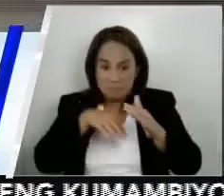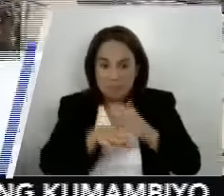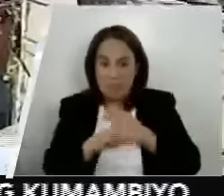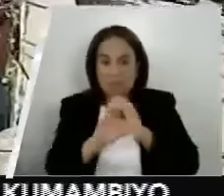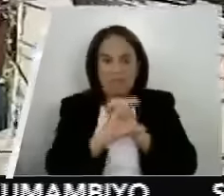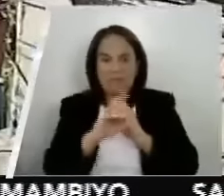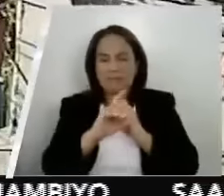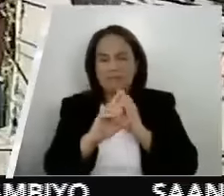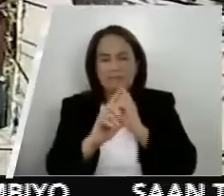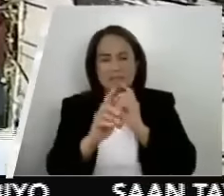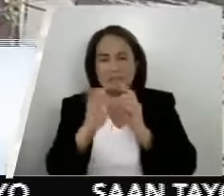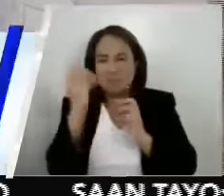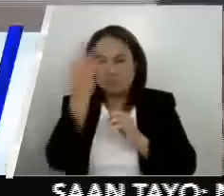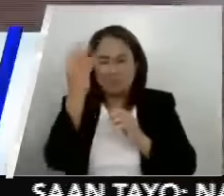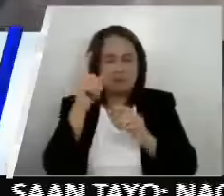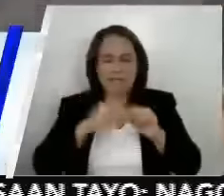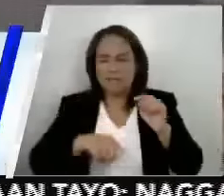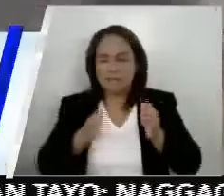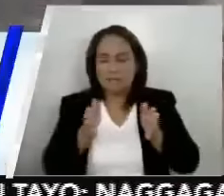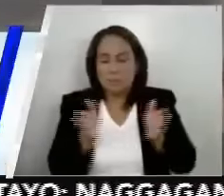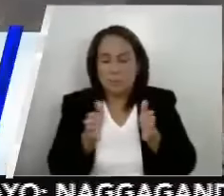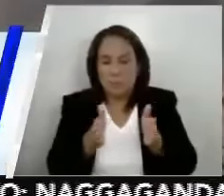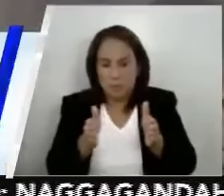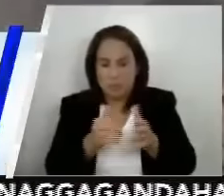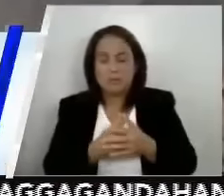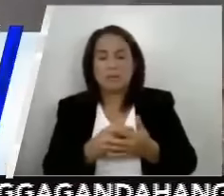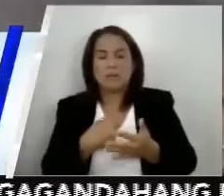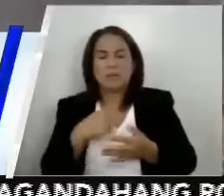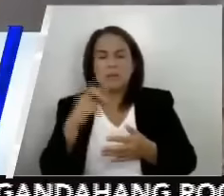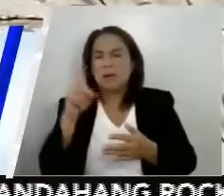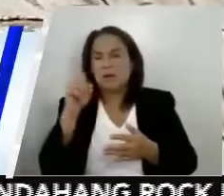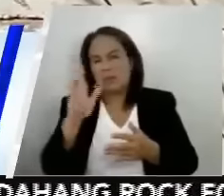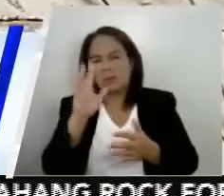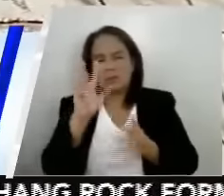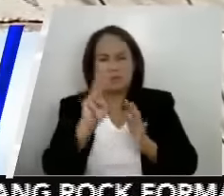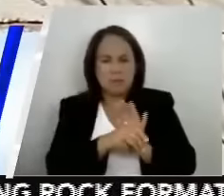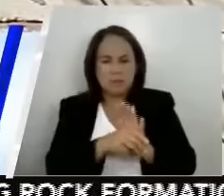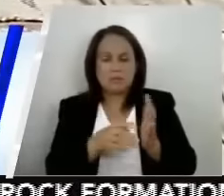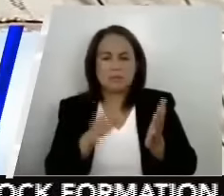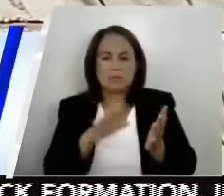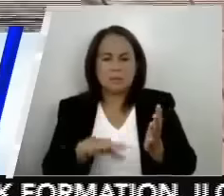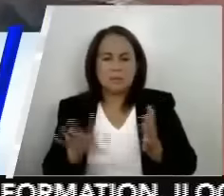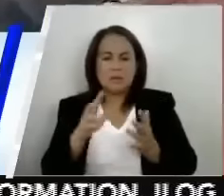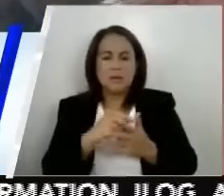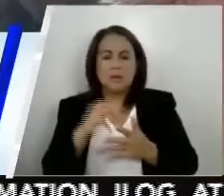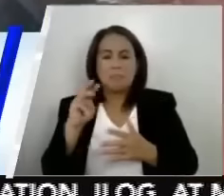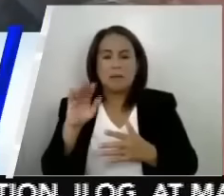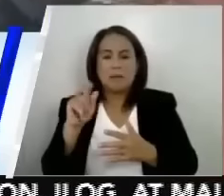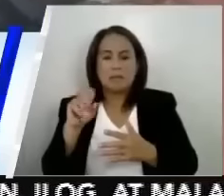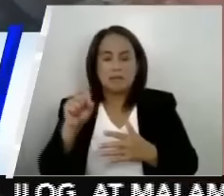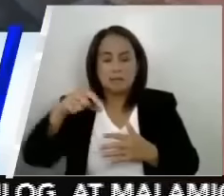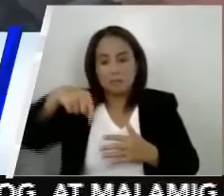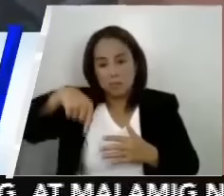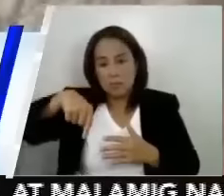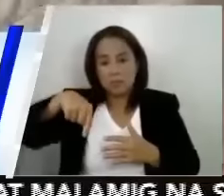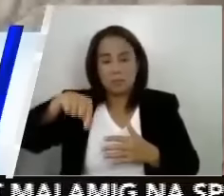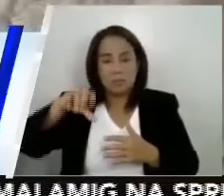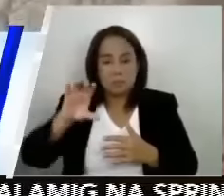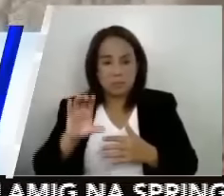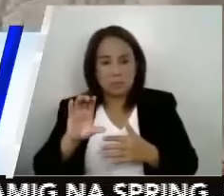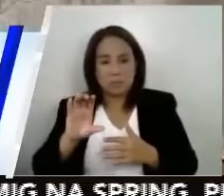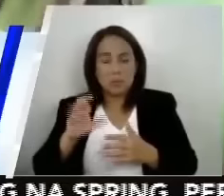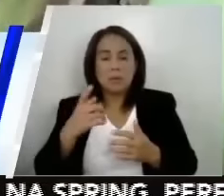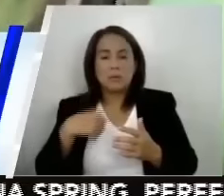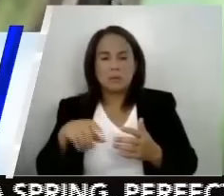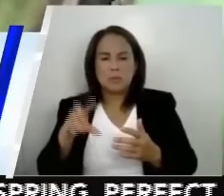sunog. Kalahating oras tumagal ang sunog sa kagandahan Barangay Batasan Hills sa Quezon City. Pero aabot sa 10 bahay ang natupok